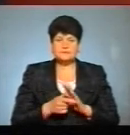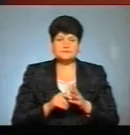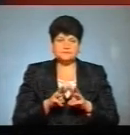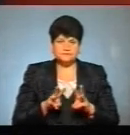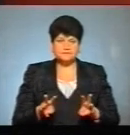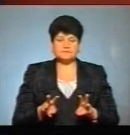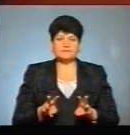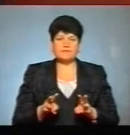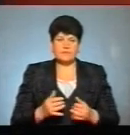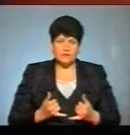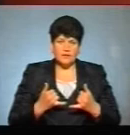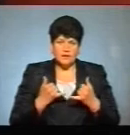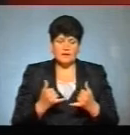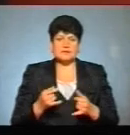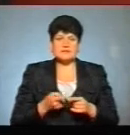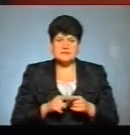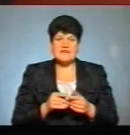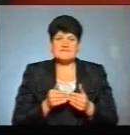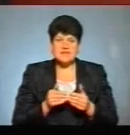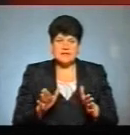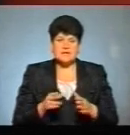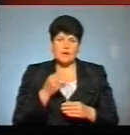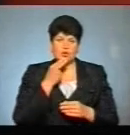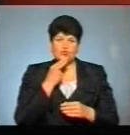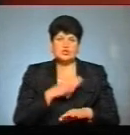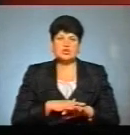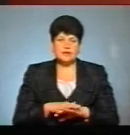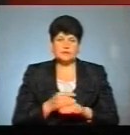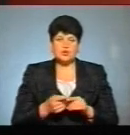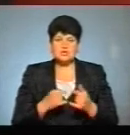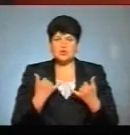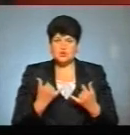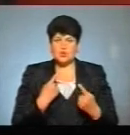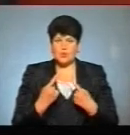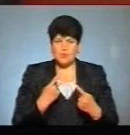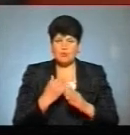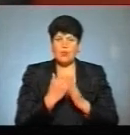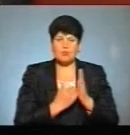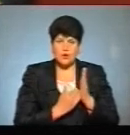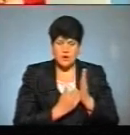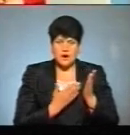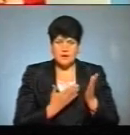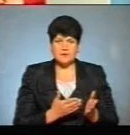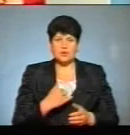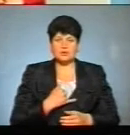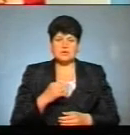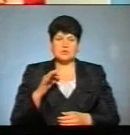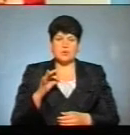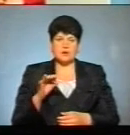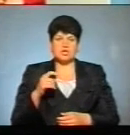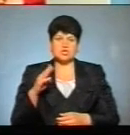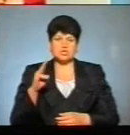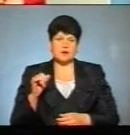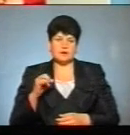поступки, зокрема, йдеться про відкриття продовольчих ринків. Про це все ми сьогодні говоримо у програмі. У нас в гостях Ольга Шахін, голова